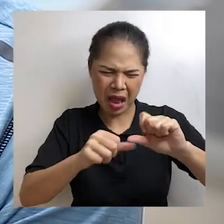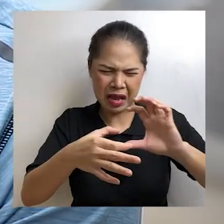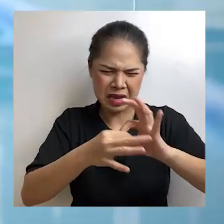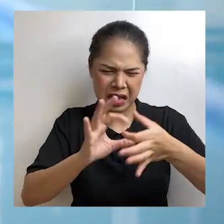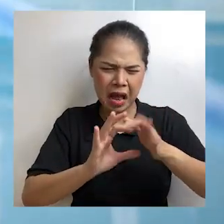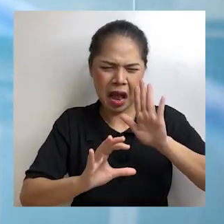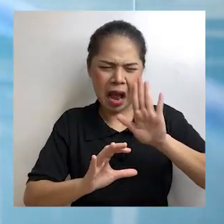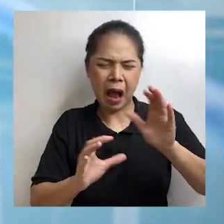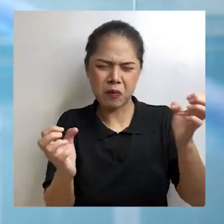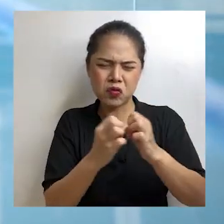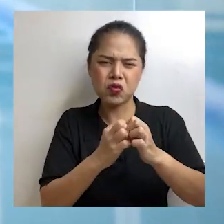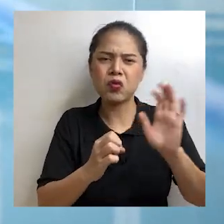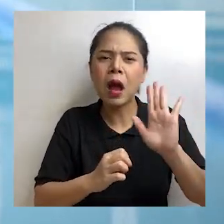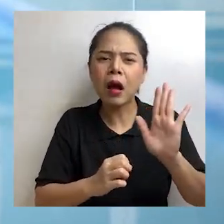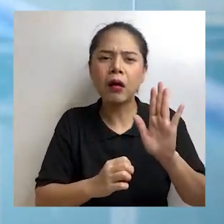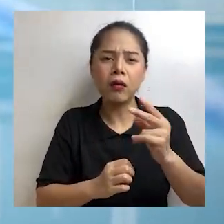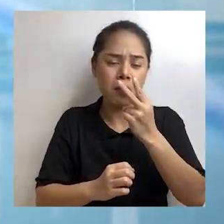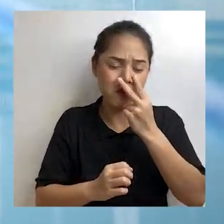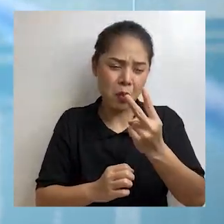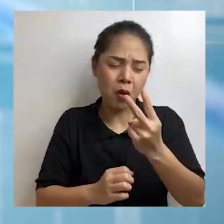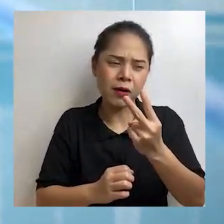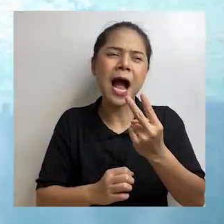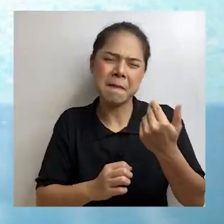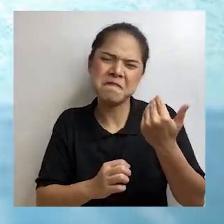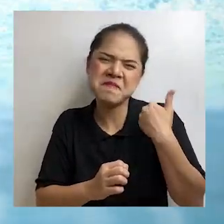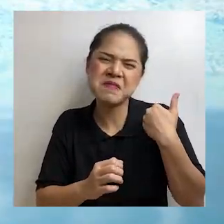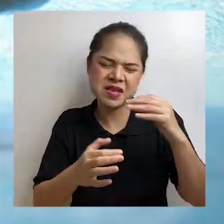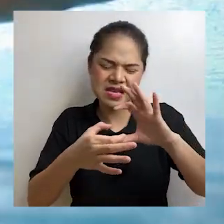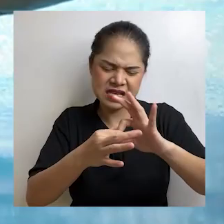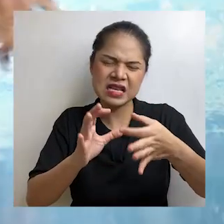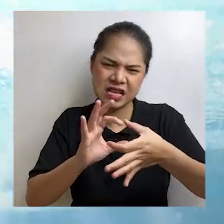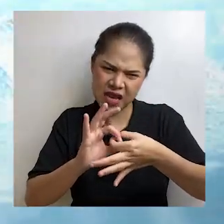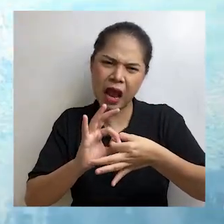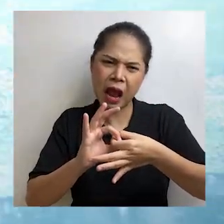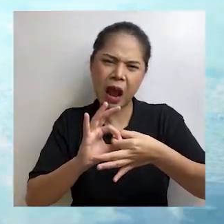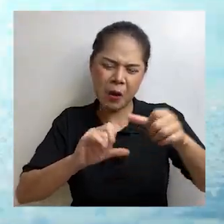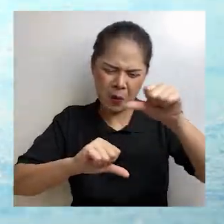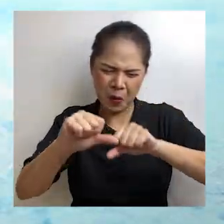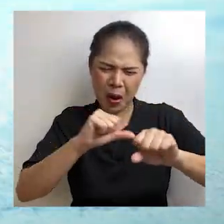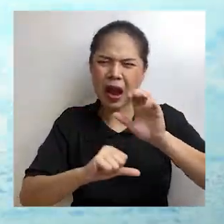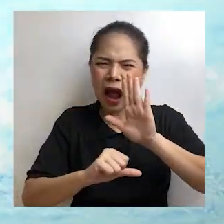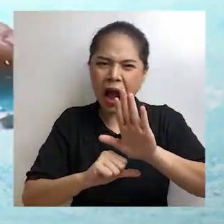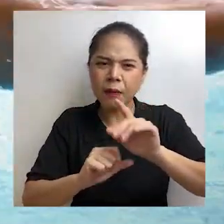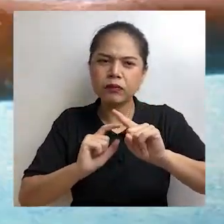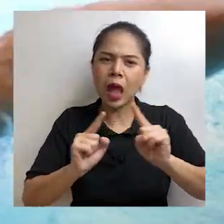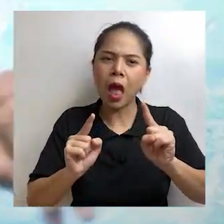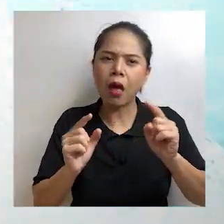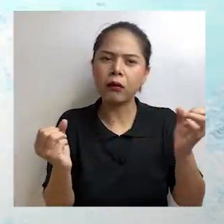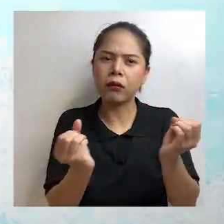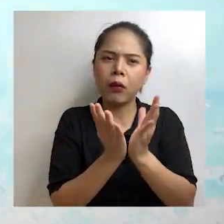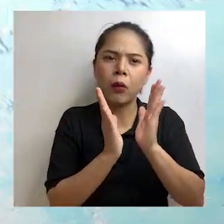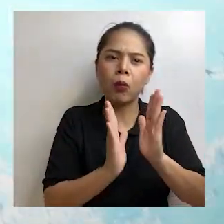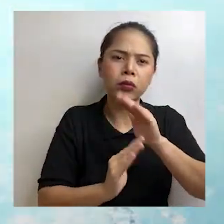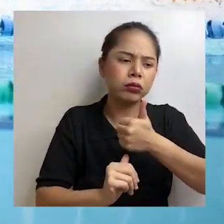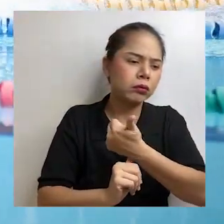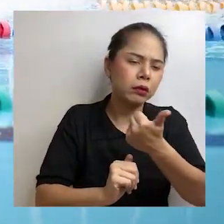ครับมันมีอยู่แล้วครับการใช้สารต้องห้ามทางการกีฬาแต่มันไม่แฟร์สําหรับนักกีฬาหรือการแข่งขันผมว่าการกีฬามัน